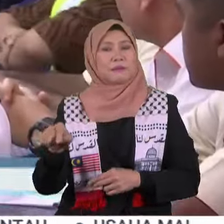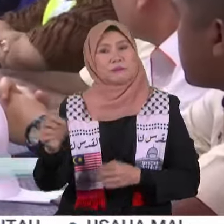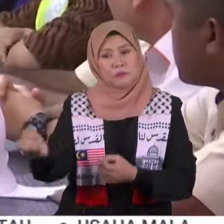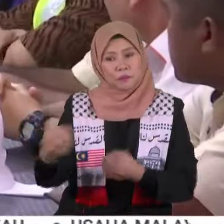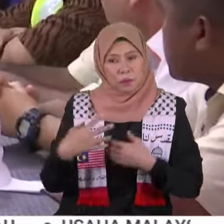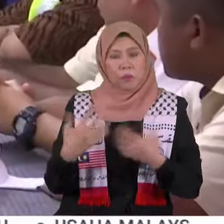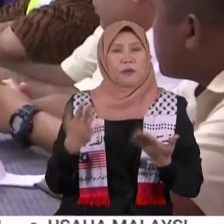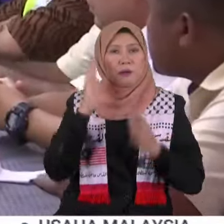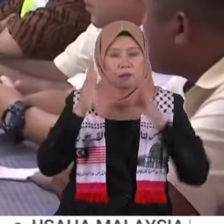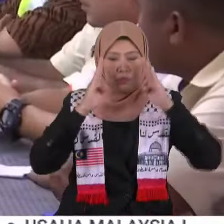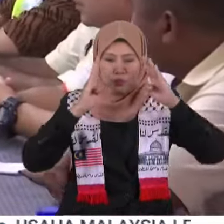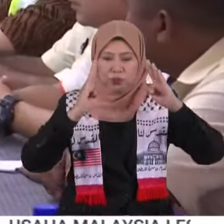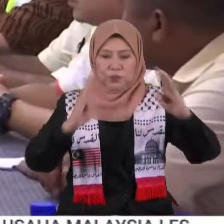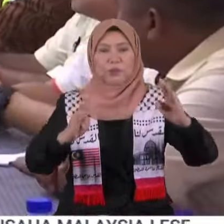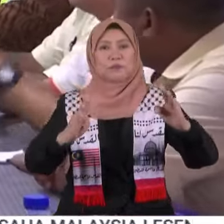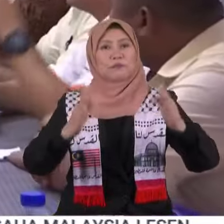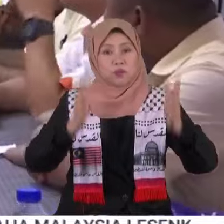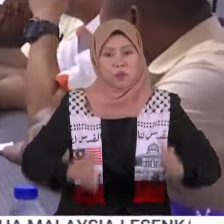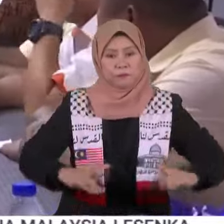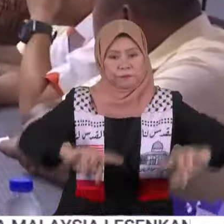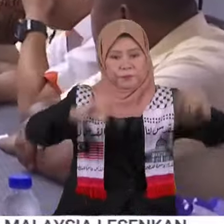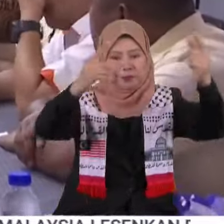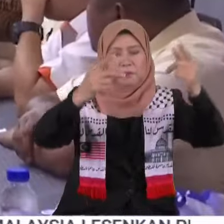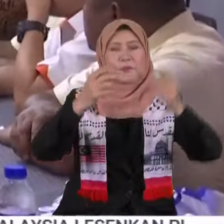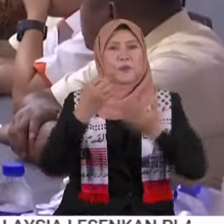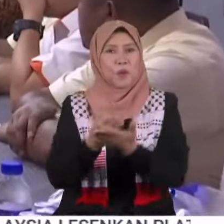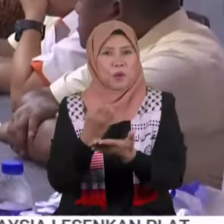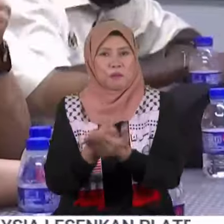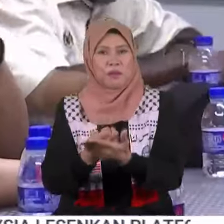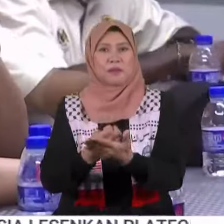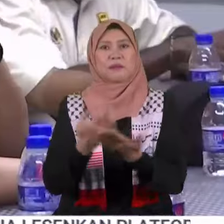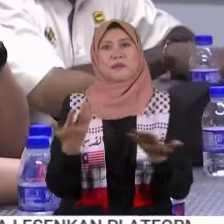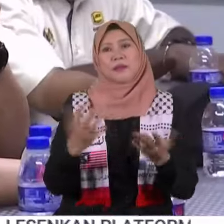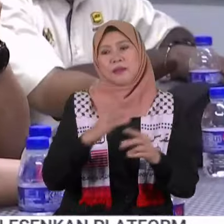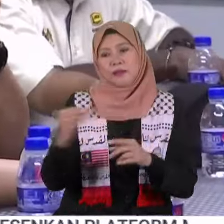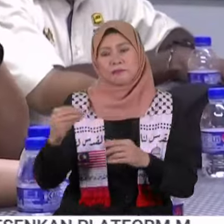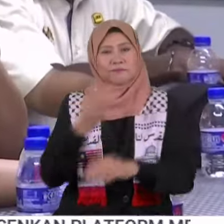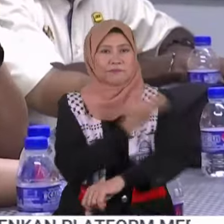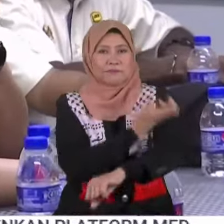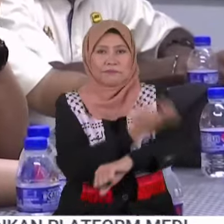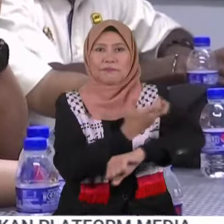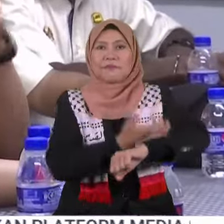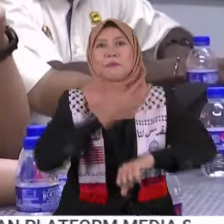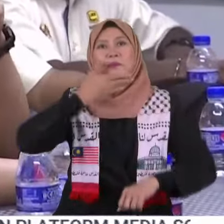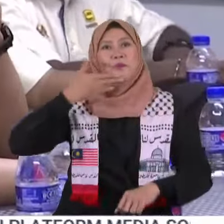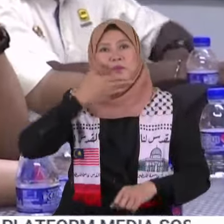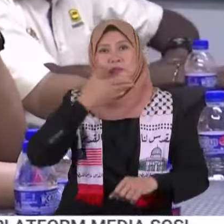manifesto akan beri tumpuan aspek modal insan, ekonomi tempatan dan perubahan generasi muda.